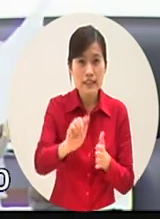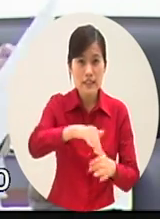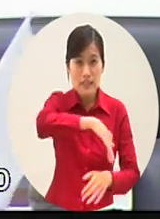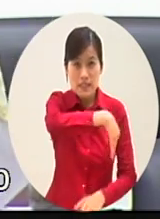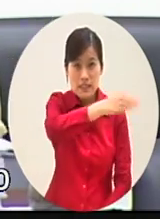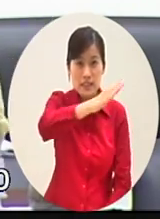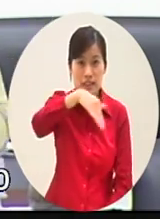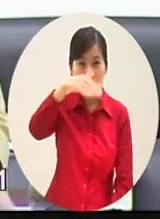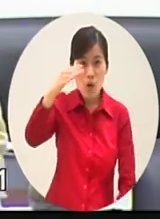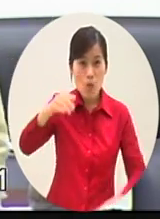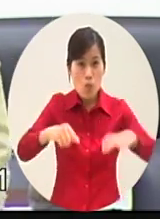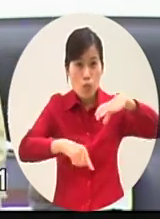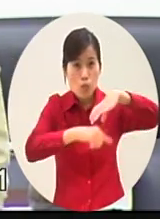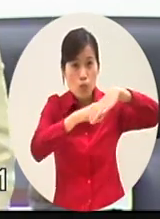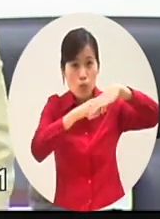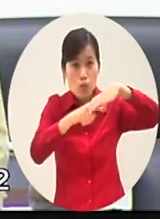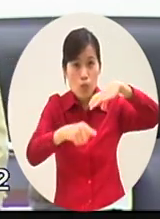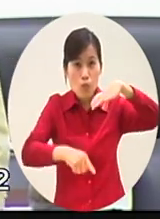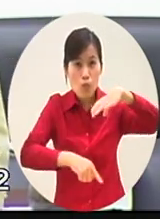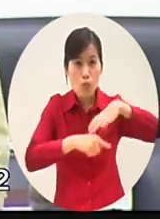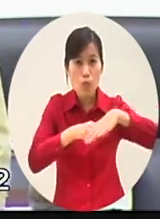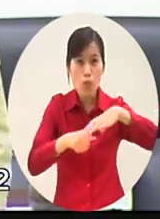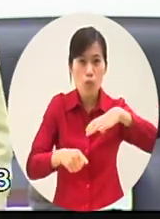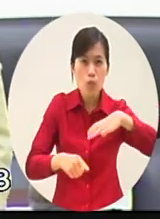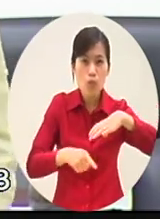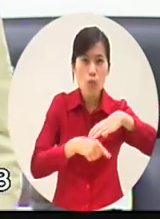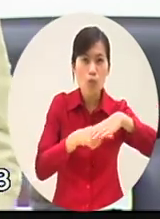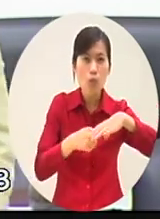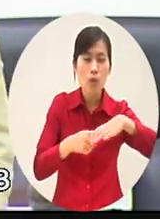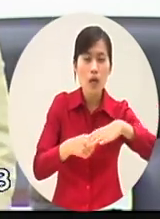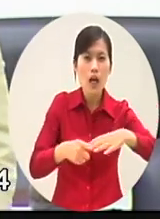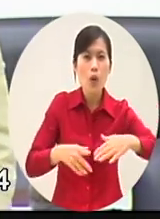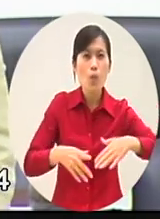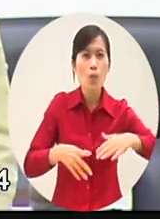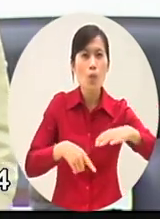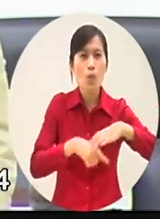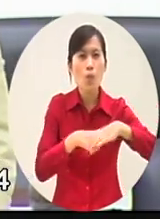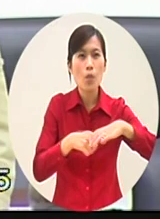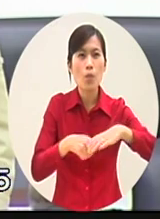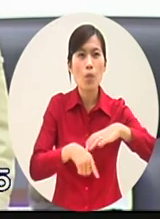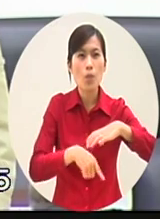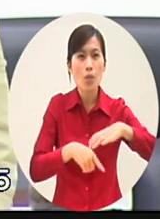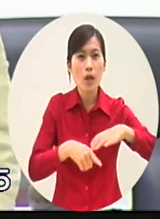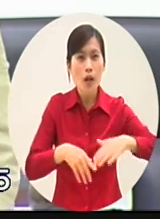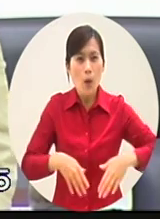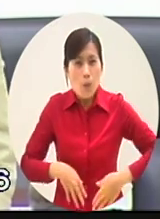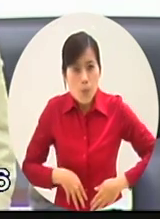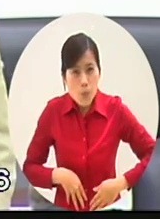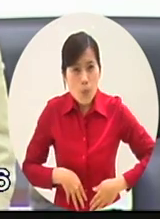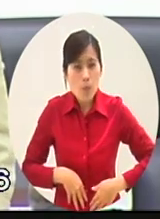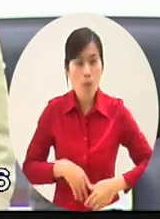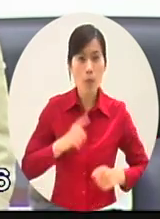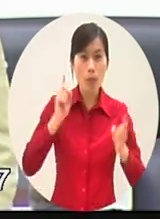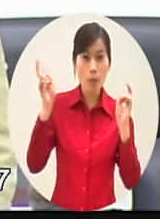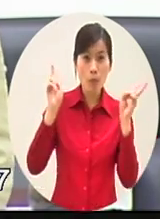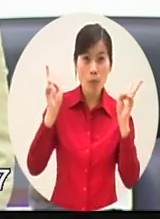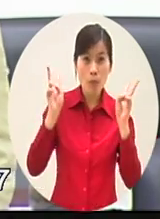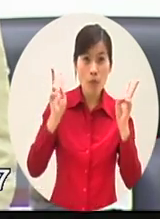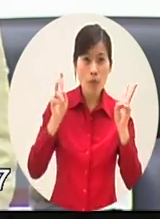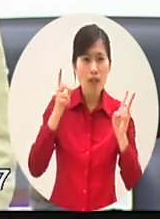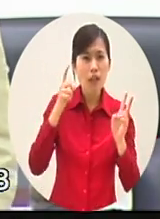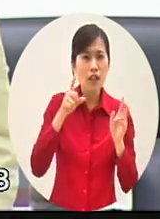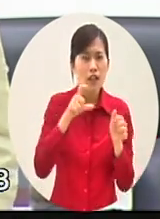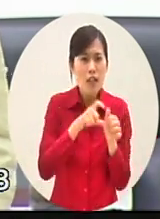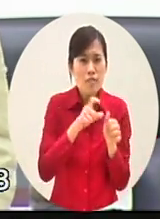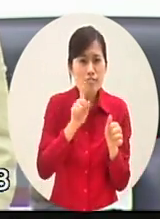山洞的那种的饥饿游戏。那这个整个山洞的饥饿游戏呢，未来也是一种他们会